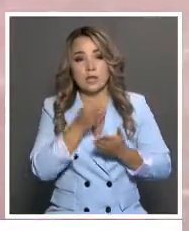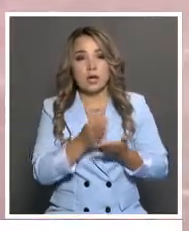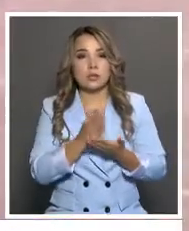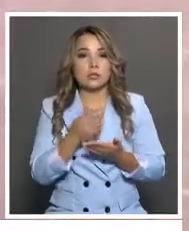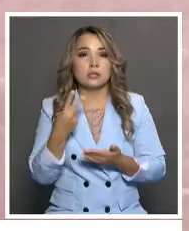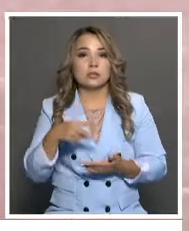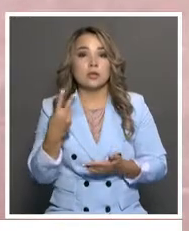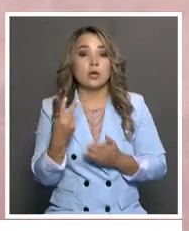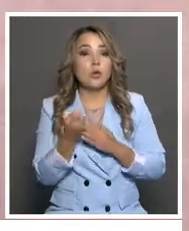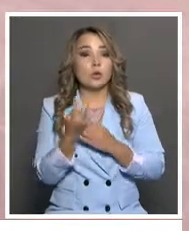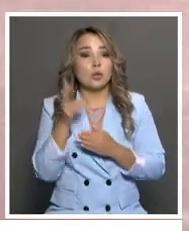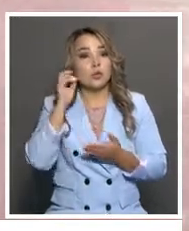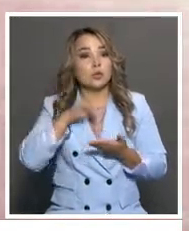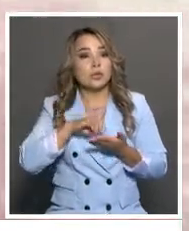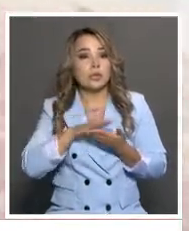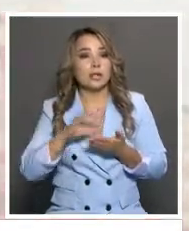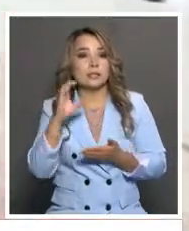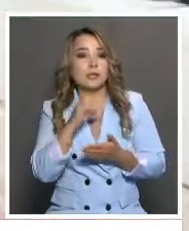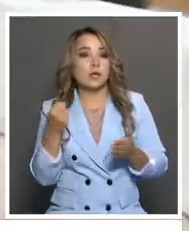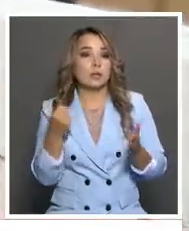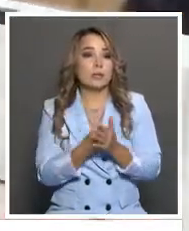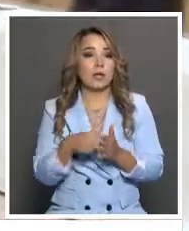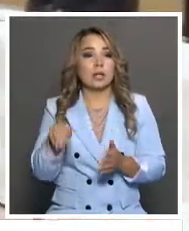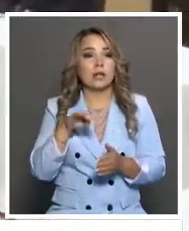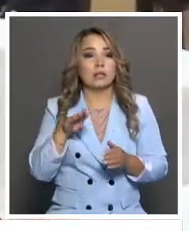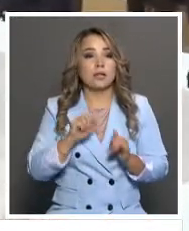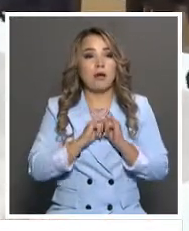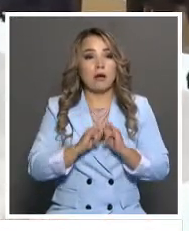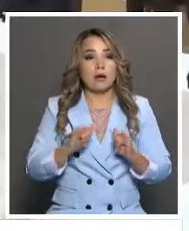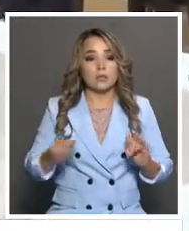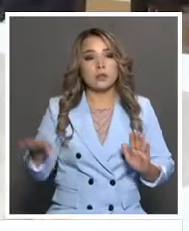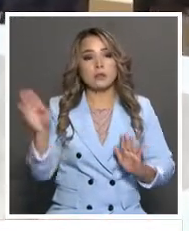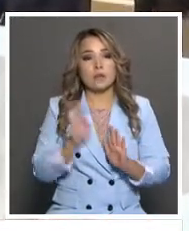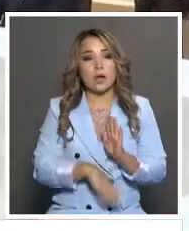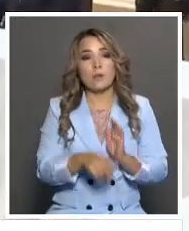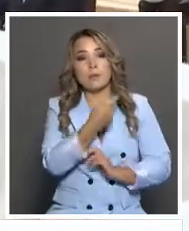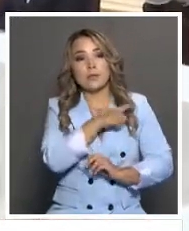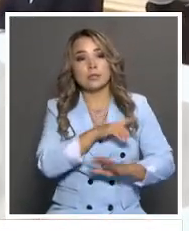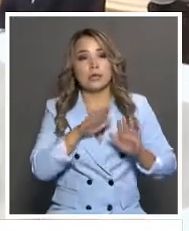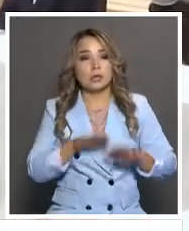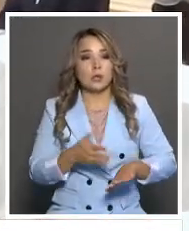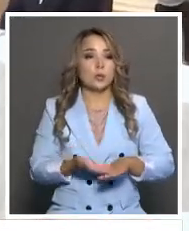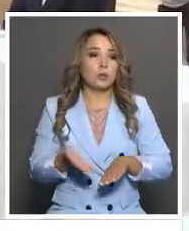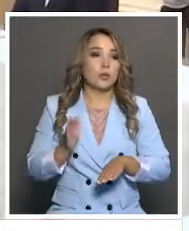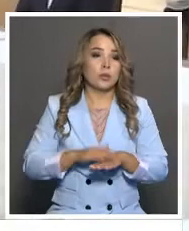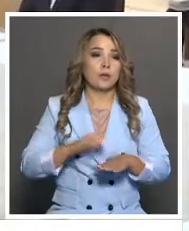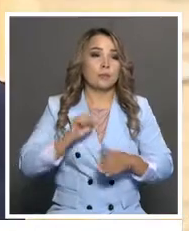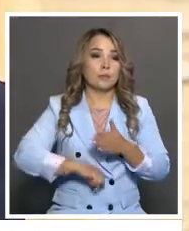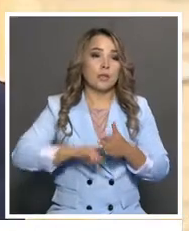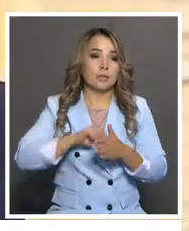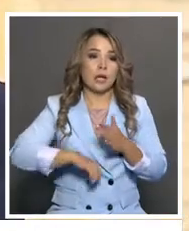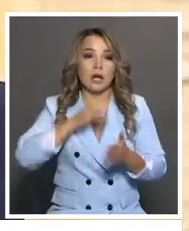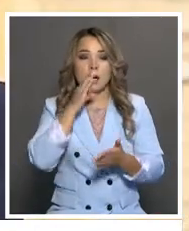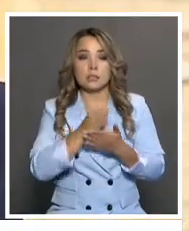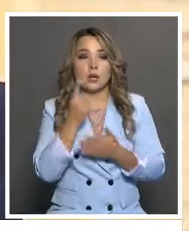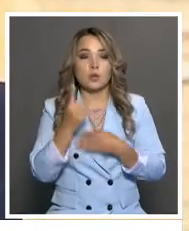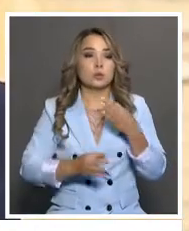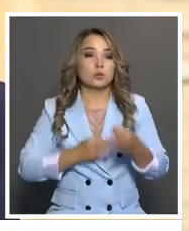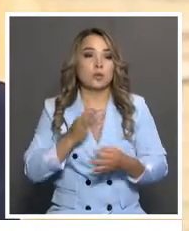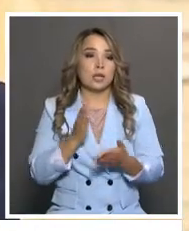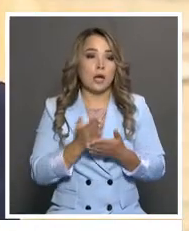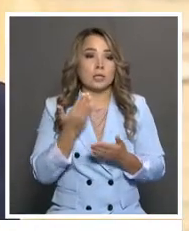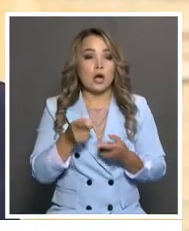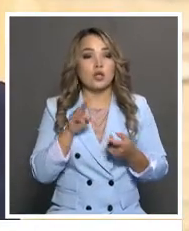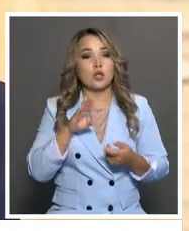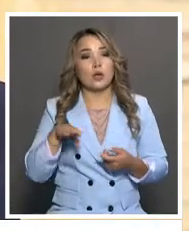42-тің 12-сіне дейін ұзартылды. Бұған дельта штамының өршіп, медицина жүйесіне түскен салмақтың артуы себепші. Соңғы тәулікте Токиода